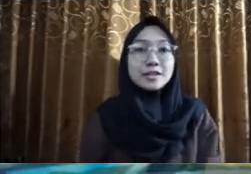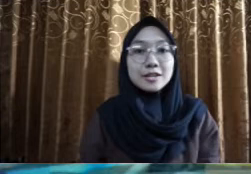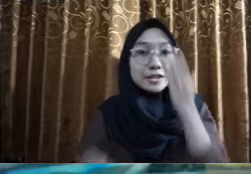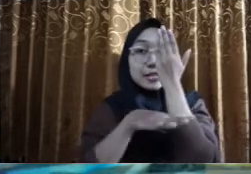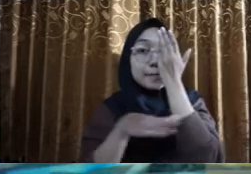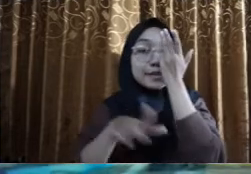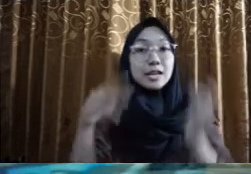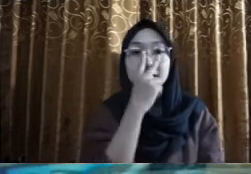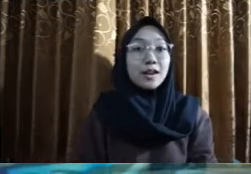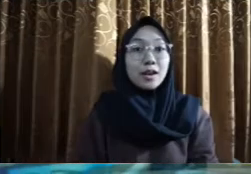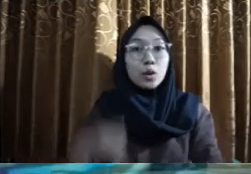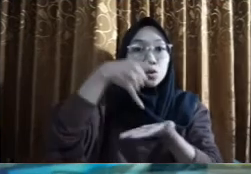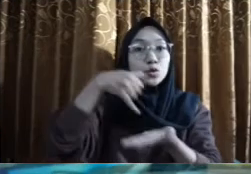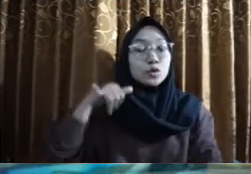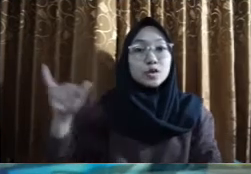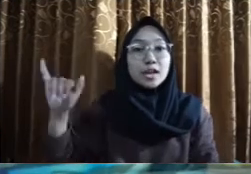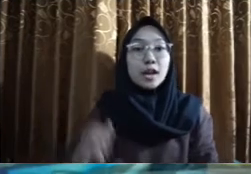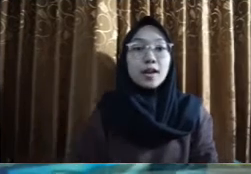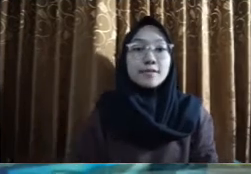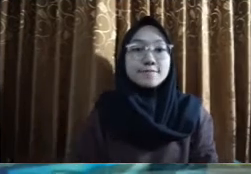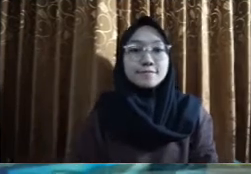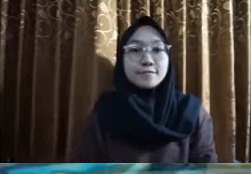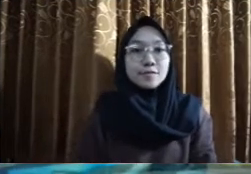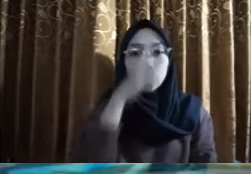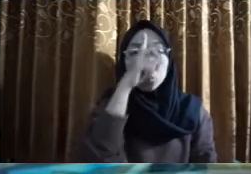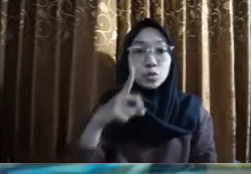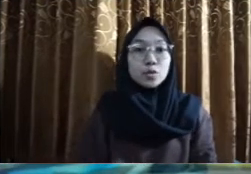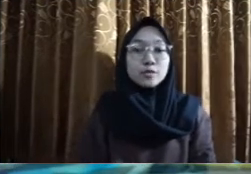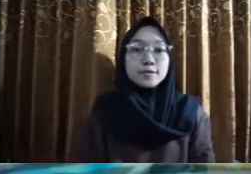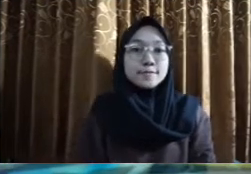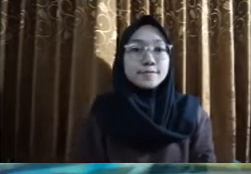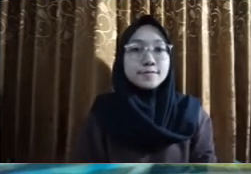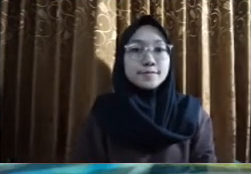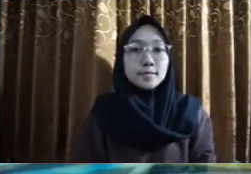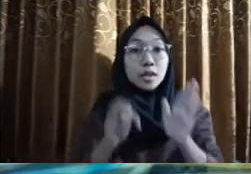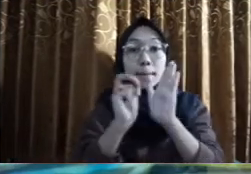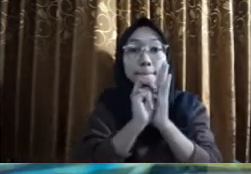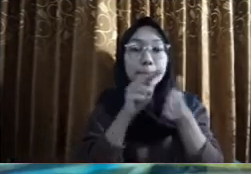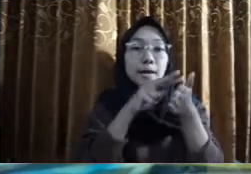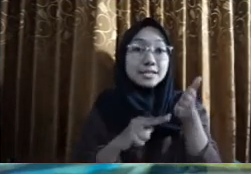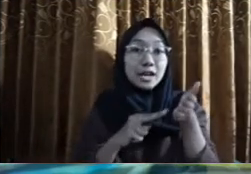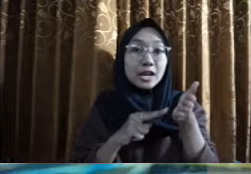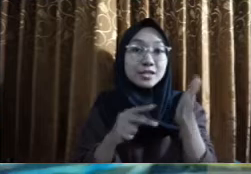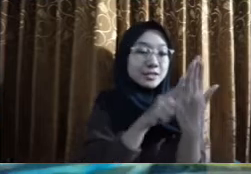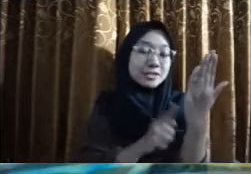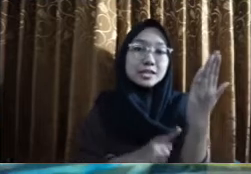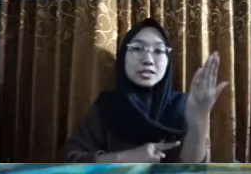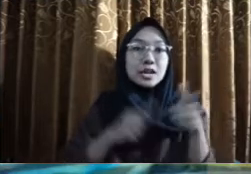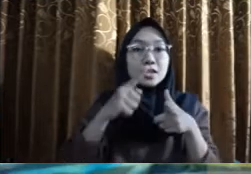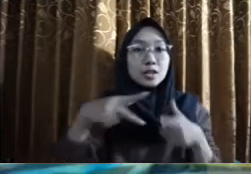netra, khususnya untuk membaca teks